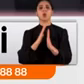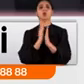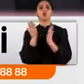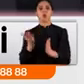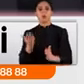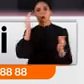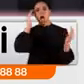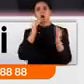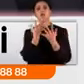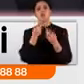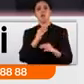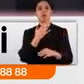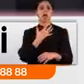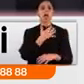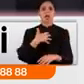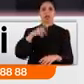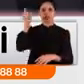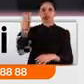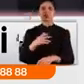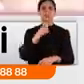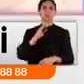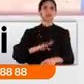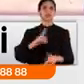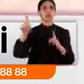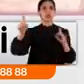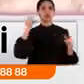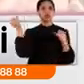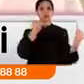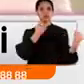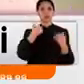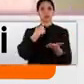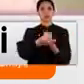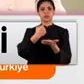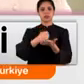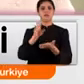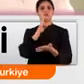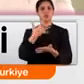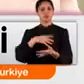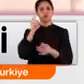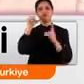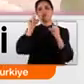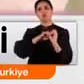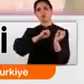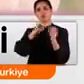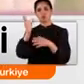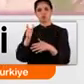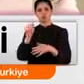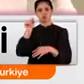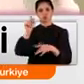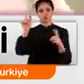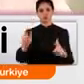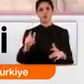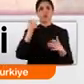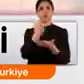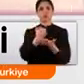türlü uzlaşamayan anne kız arasında ipler iyice gerildi. Nikahımızı yapacağız. WhatsApp'tan istiyorsa annesine fotoğraflarımızı atarız. Sen burada nikah tamam, yapacaksın. Tamam